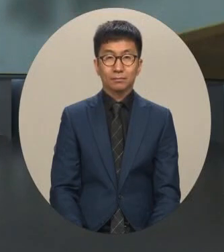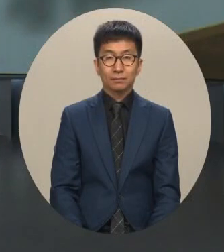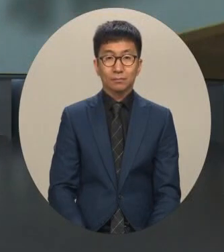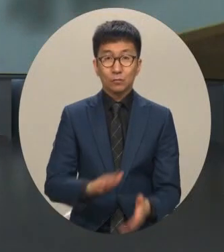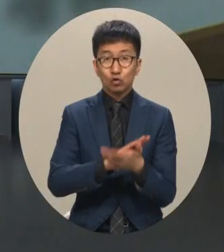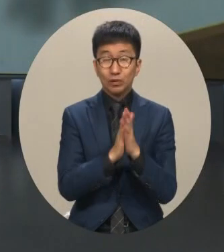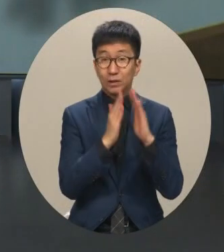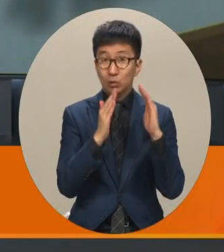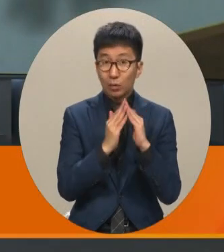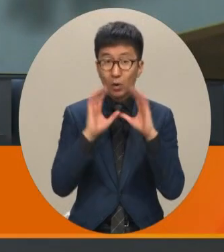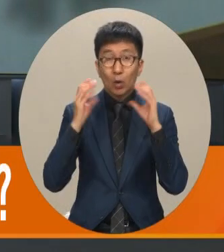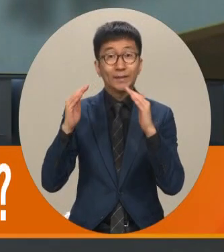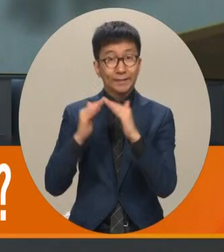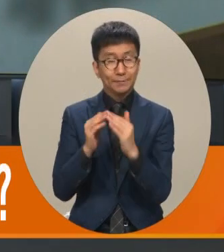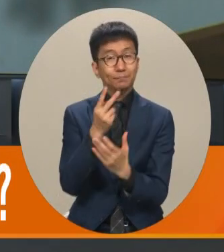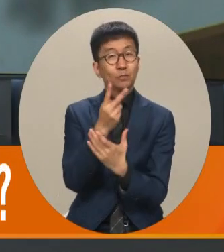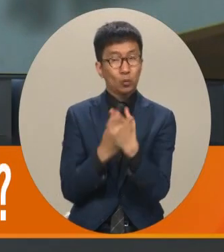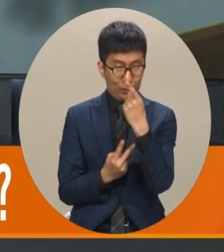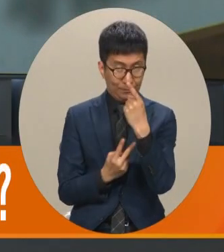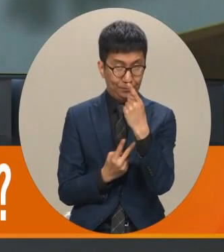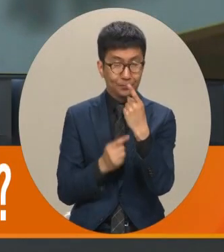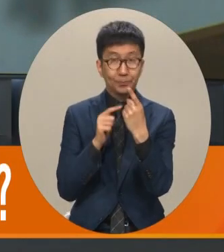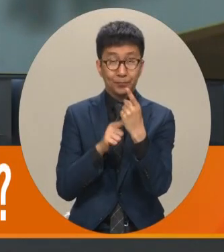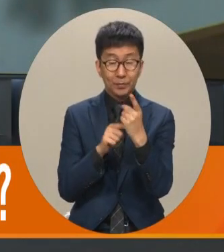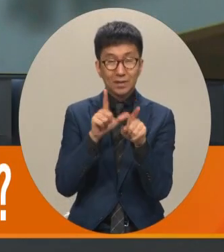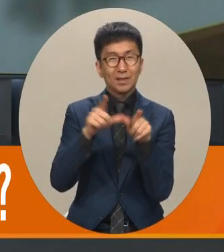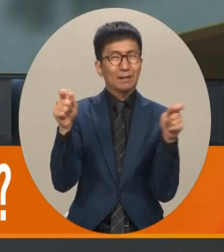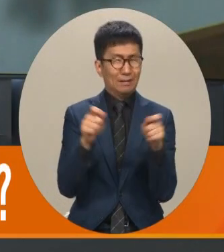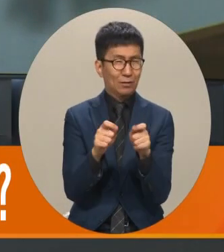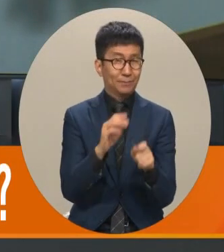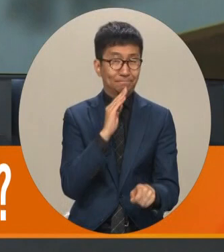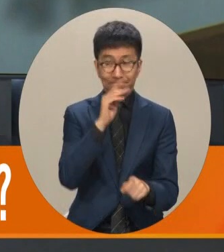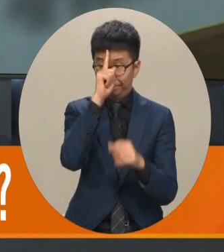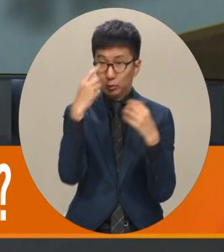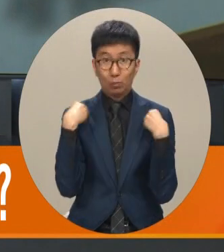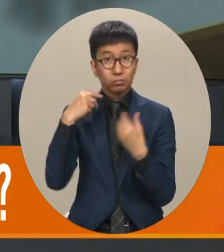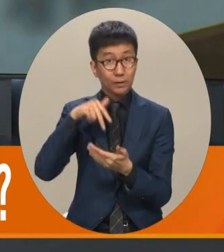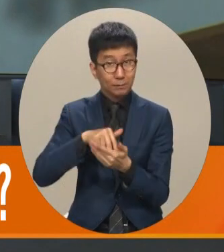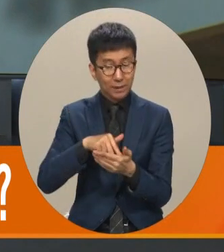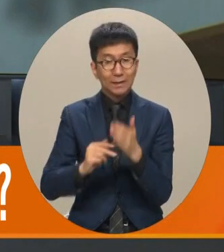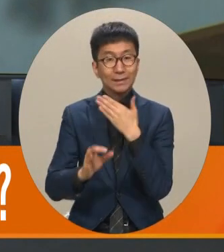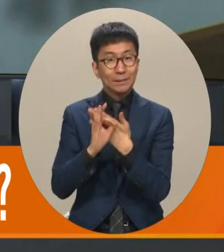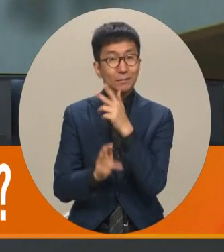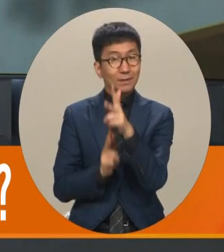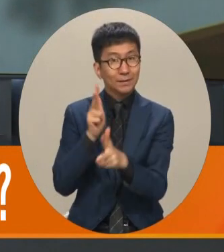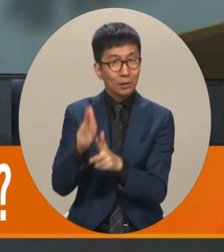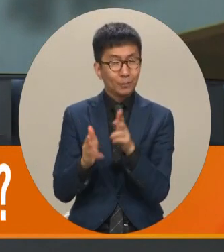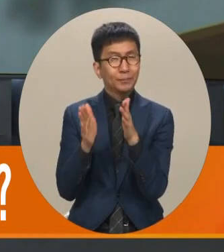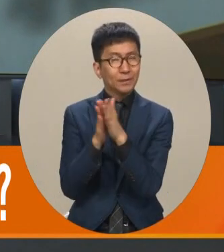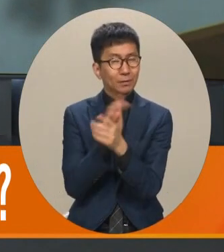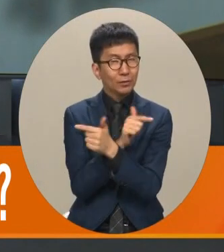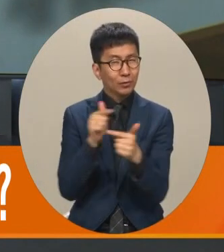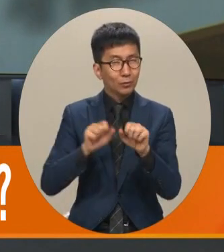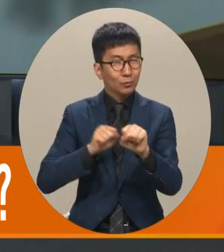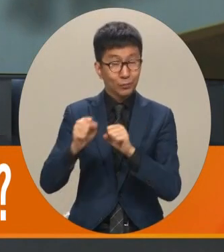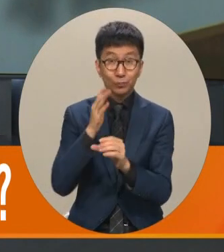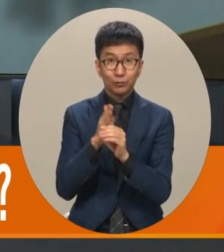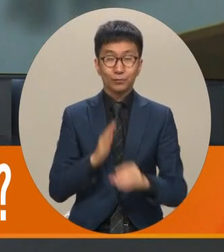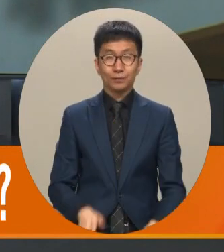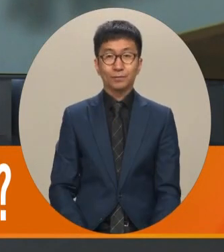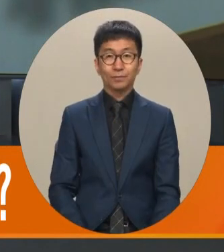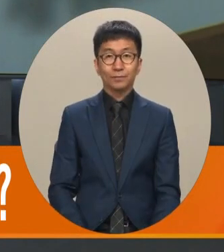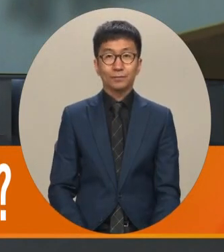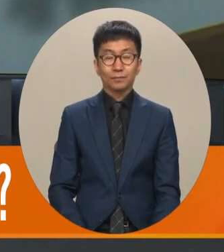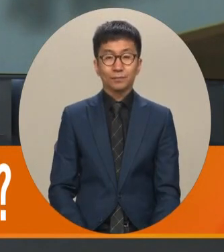유치원과 어린이 집을 합치는 유보 통합을 앞두고 정부가 시범 기관을 운영하는 등 준비에 들어갔는데요